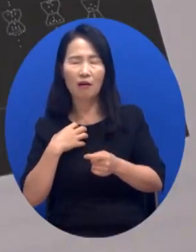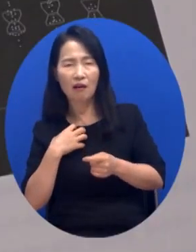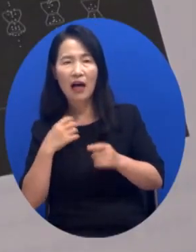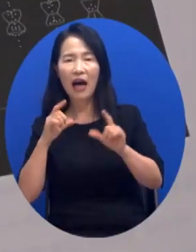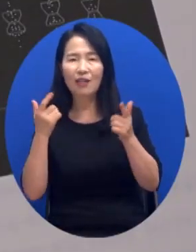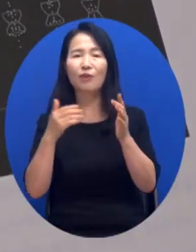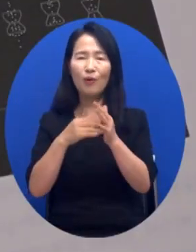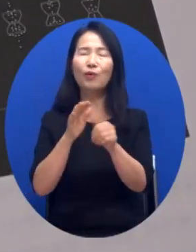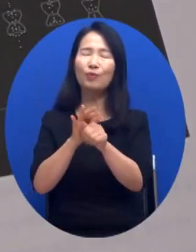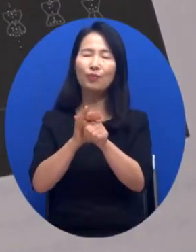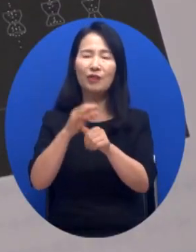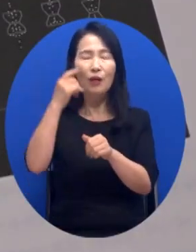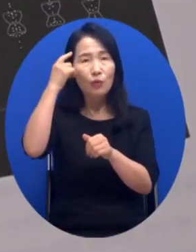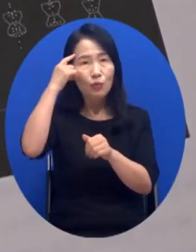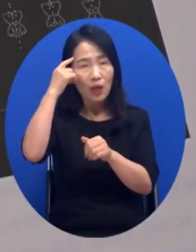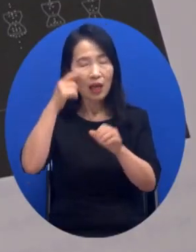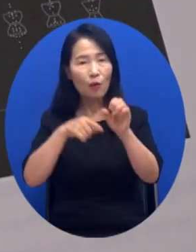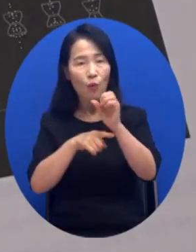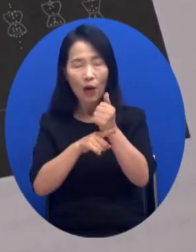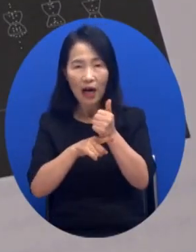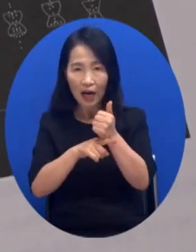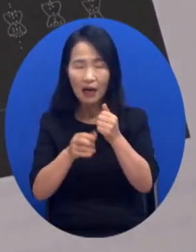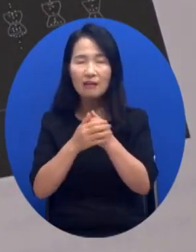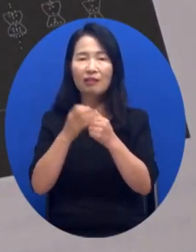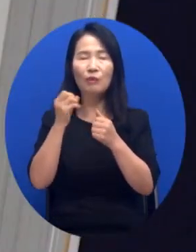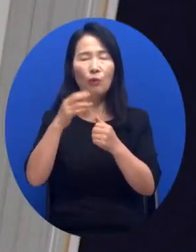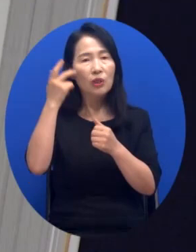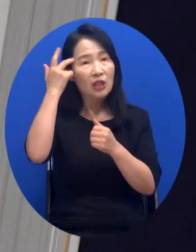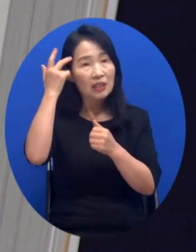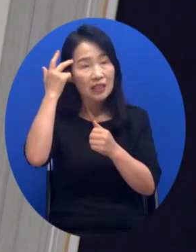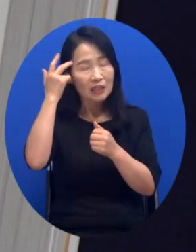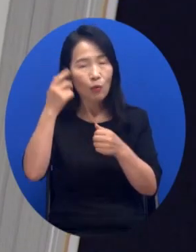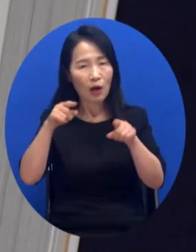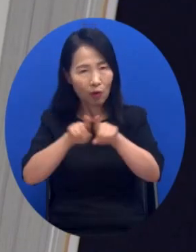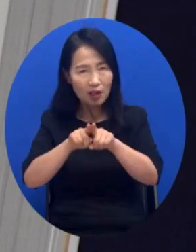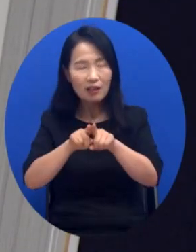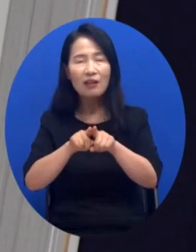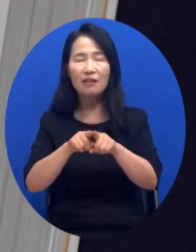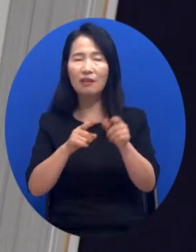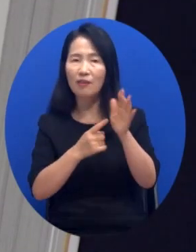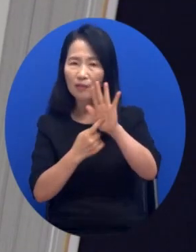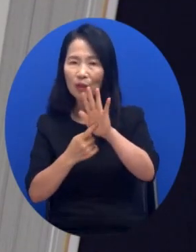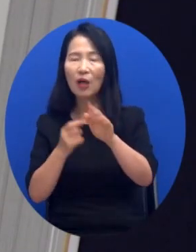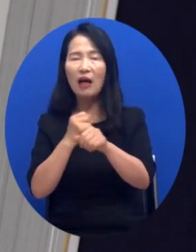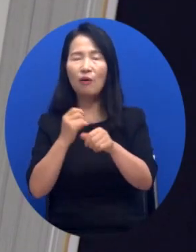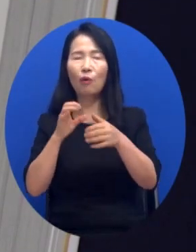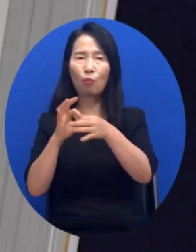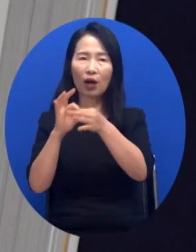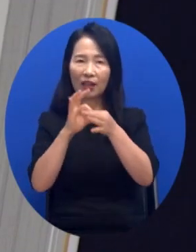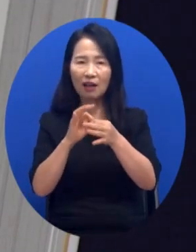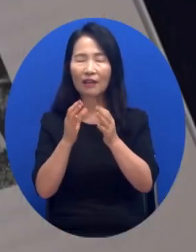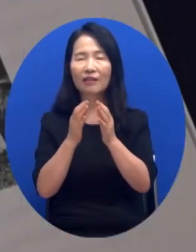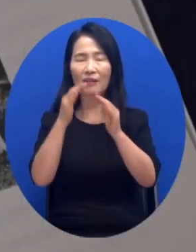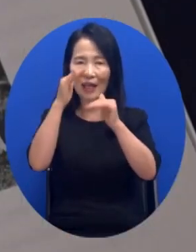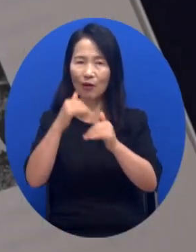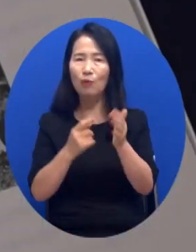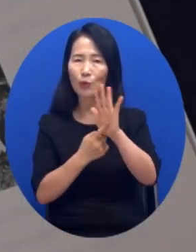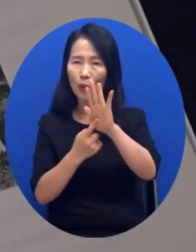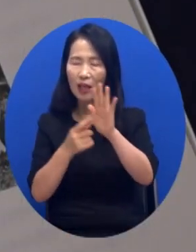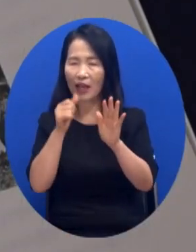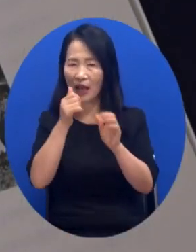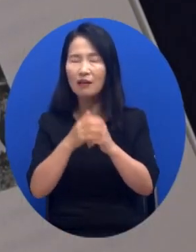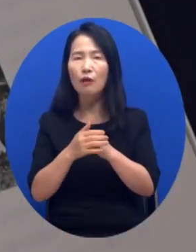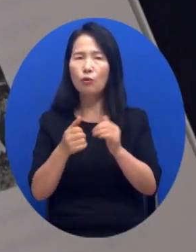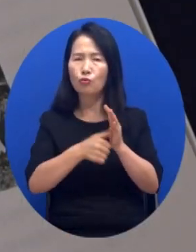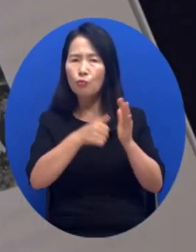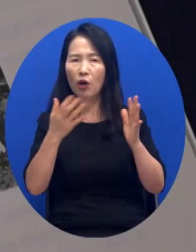뇌과학과 정신의학의 관점에서 예민함의 이유를 짚어보고 관련된 극복 사례를 소개합니다. 또 유명인들의